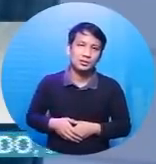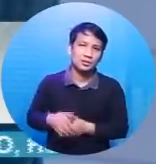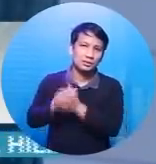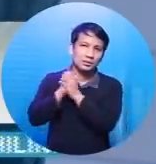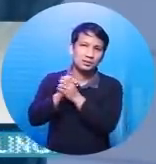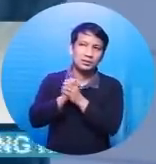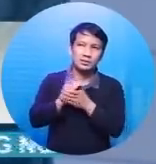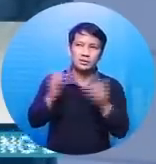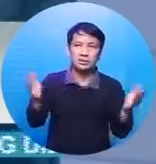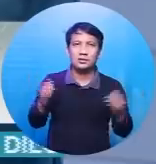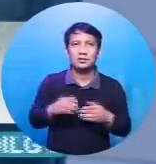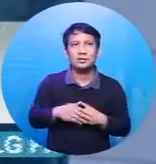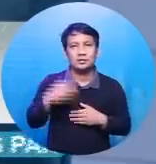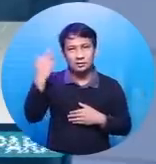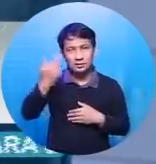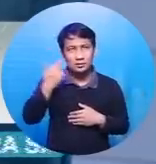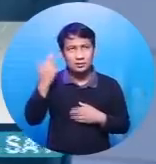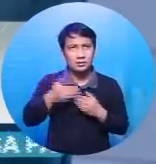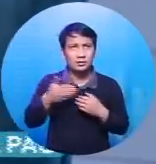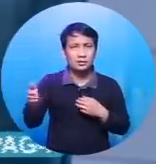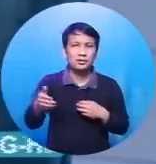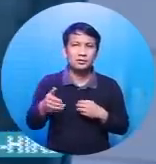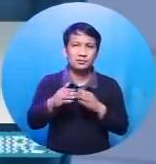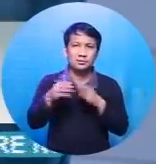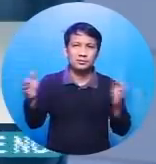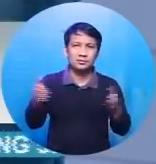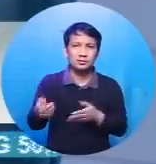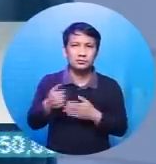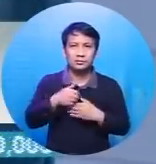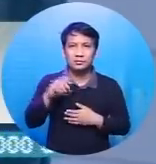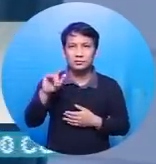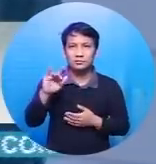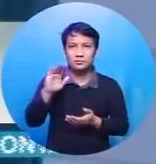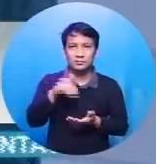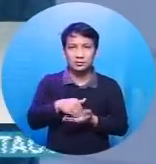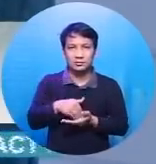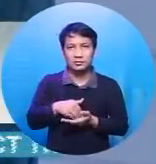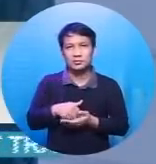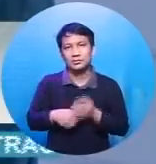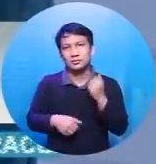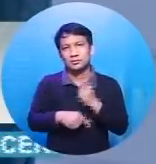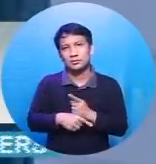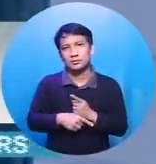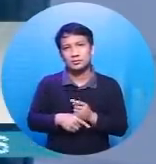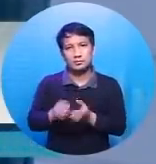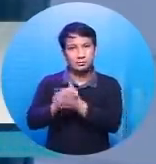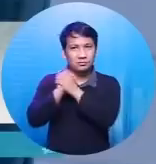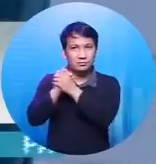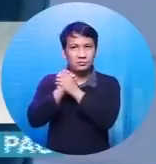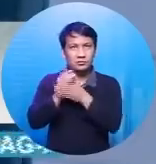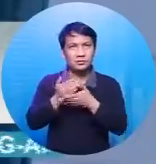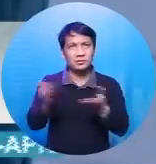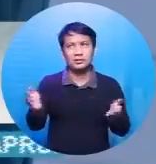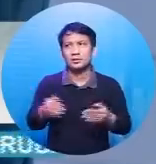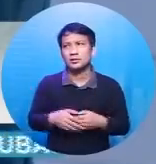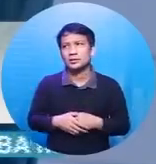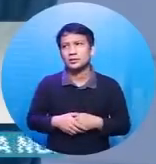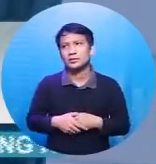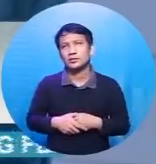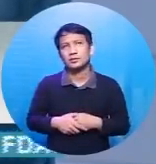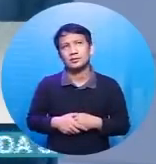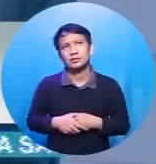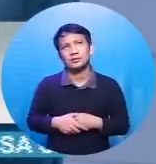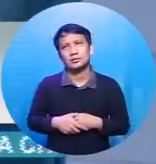kayo, sige. Well, may reason kayo para mag-celebrate kasi ang laking pera yan, 25,000 pesos. Congratulations! Okay.